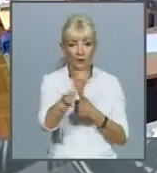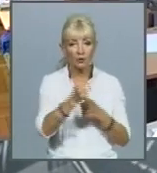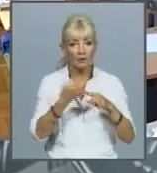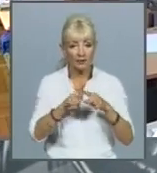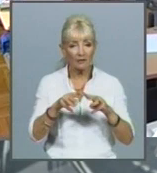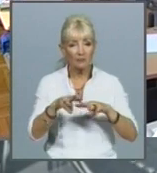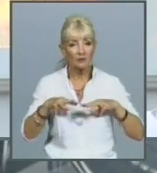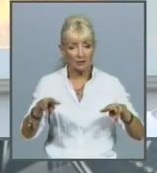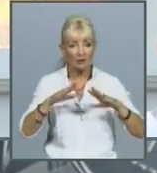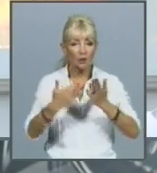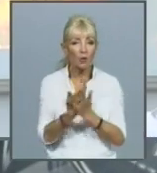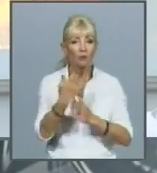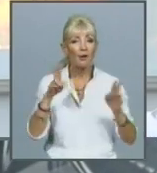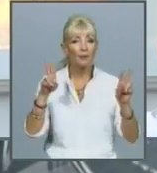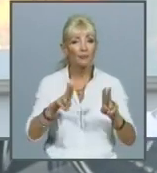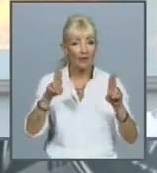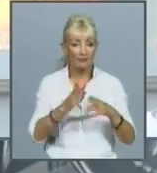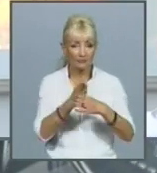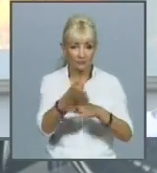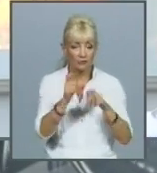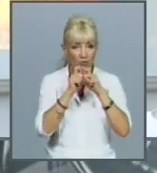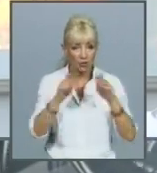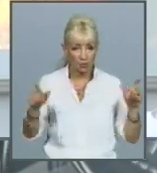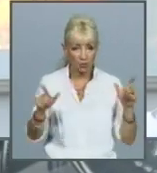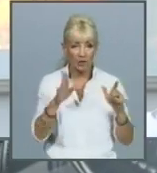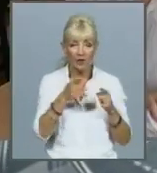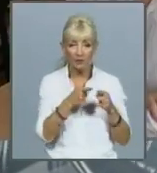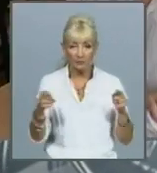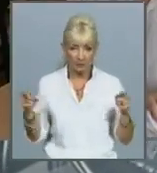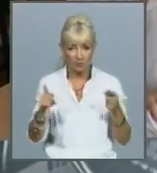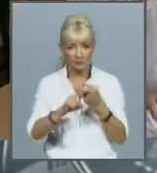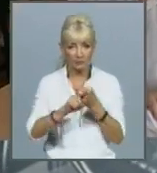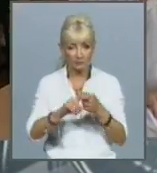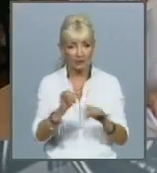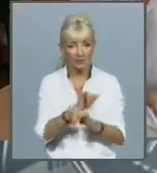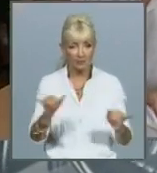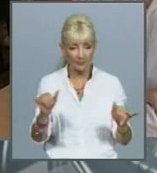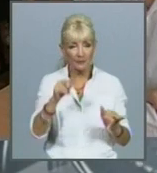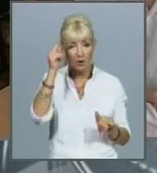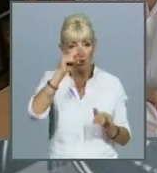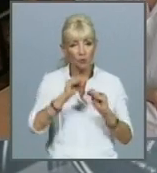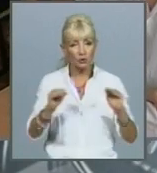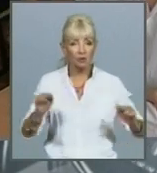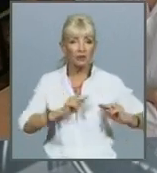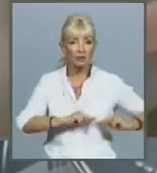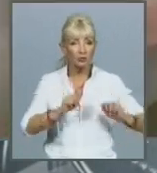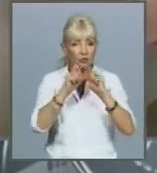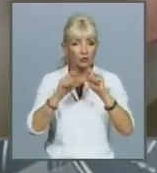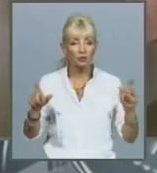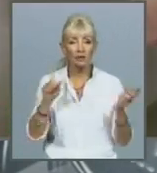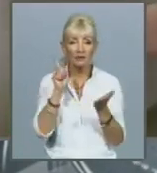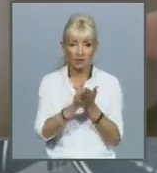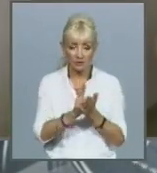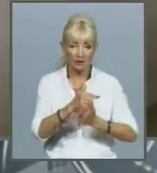міністерстві розробляють нові правила відвідування навчальних закладів в період пандемії. Зокрема, учні та працівники шкіл повинні